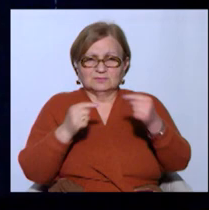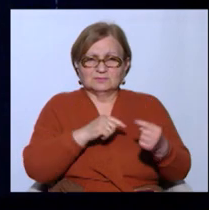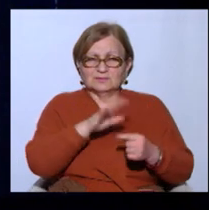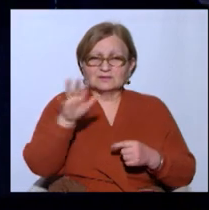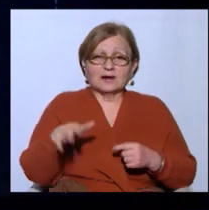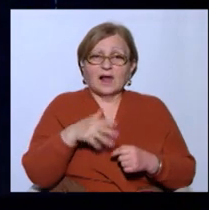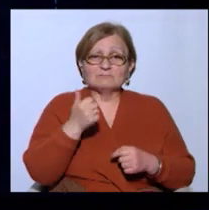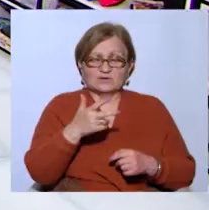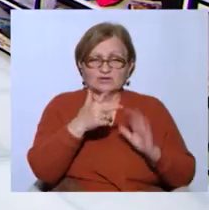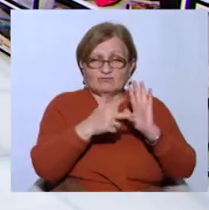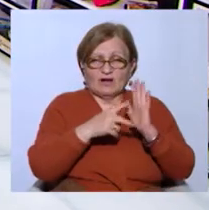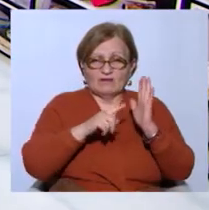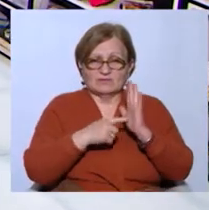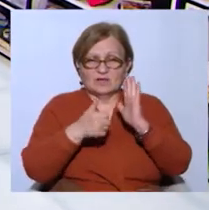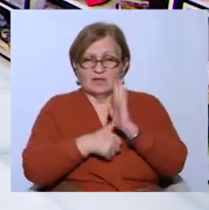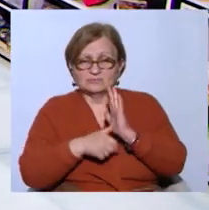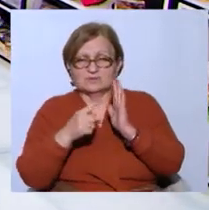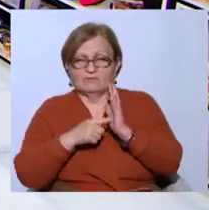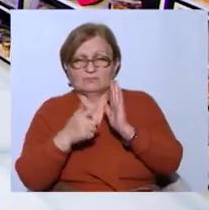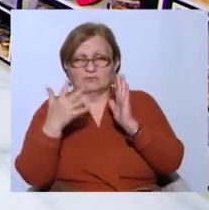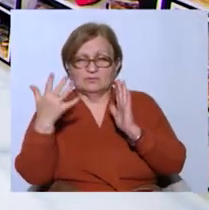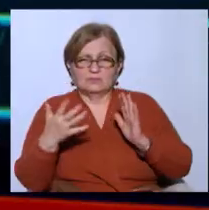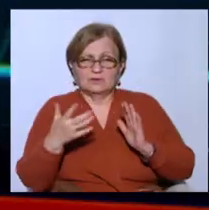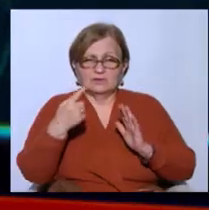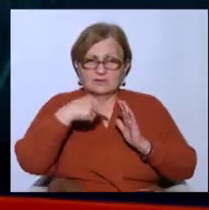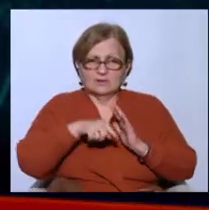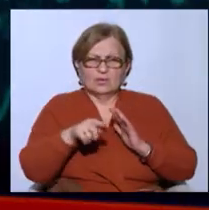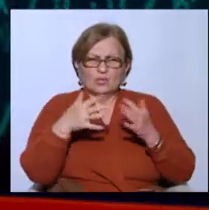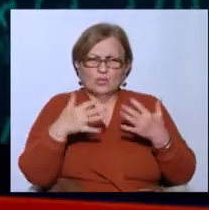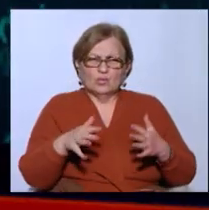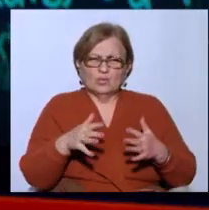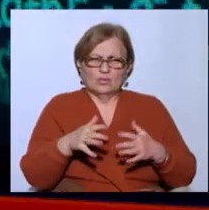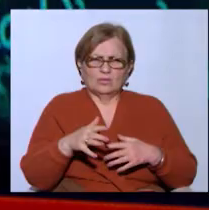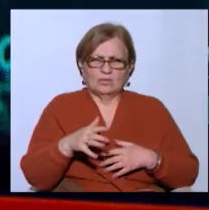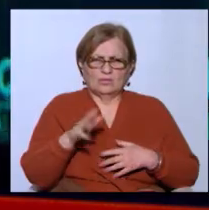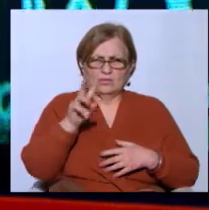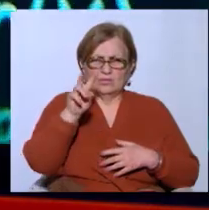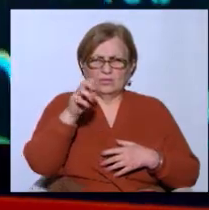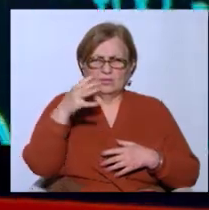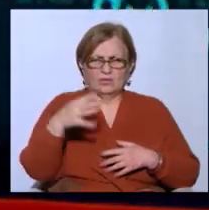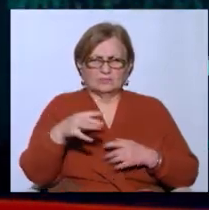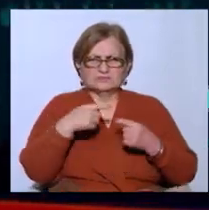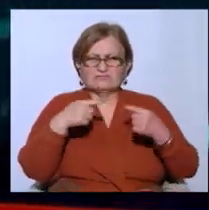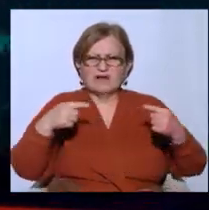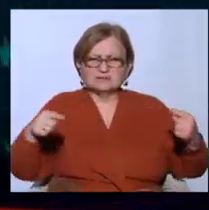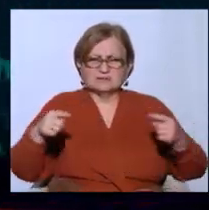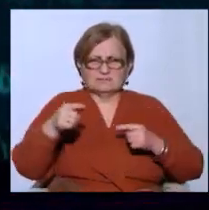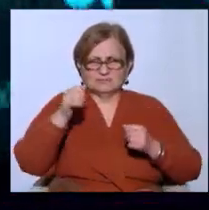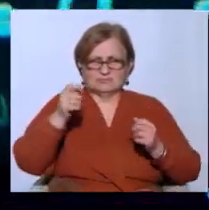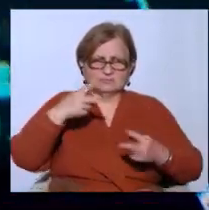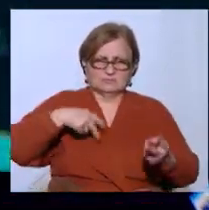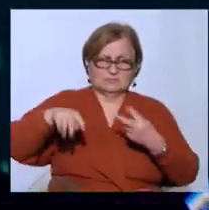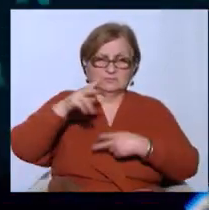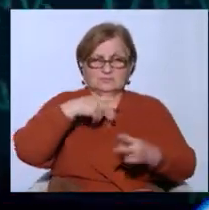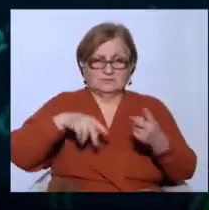ჯერ 5, რაც საკმაოდ დიდი რიცხვია. ესე იგი, 19 ნივთიდან იღებთ უკვე რაღაც 240 სხვადასხვა კომბინაციას. ანუ 240.